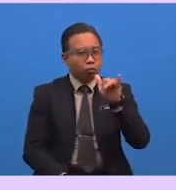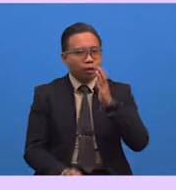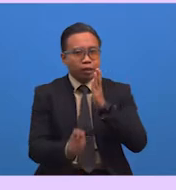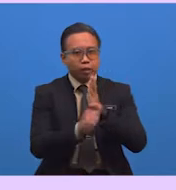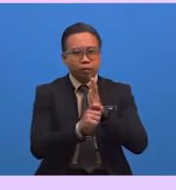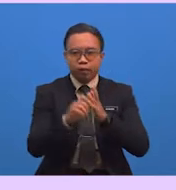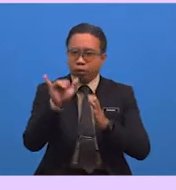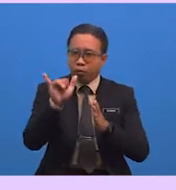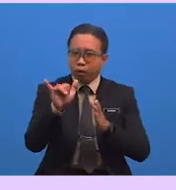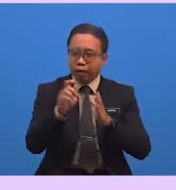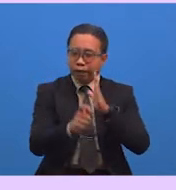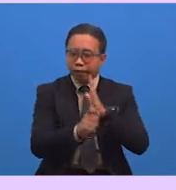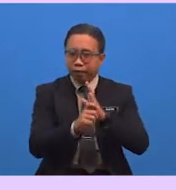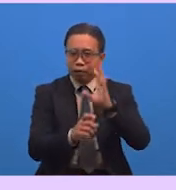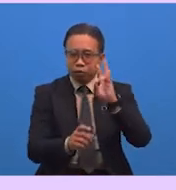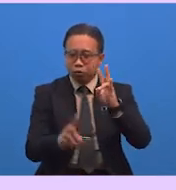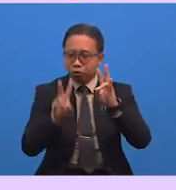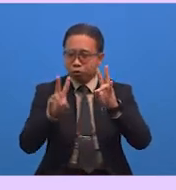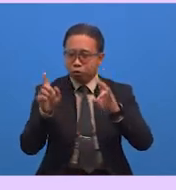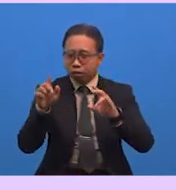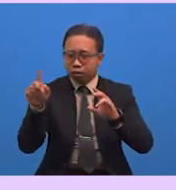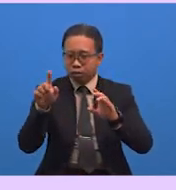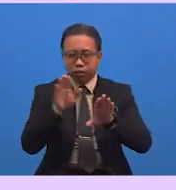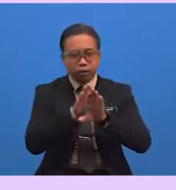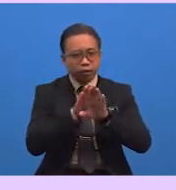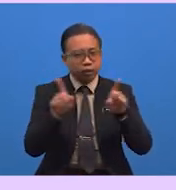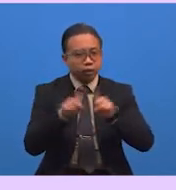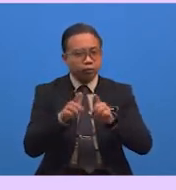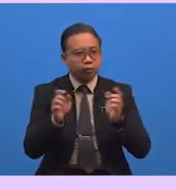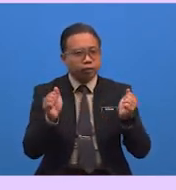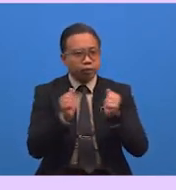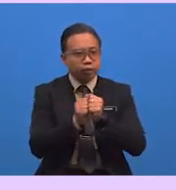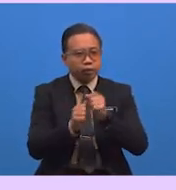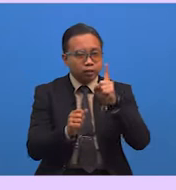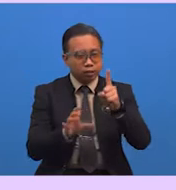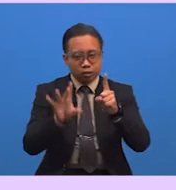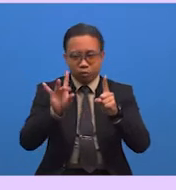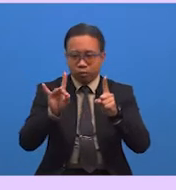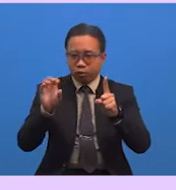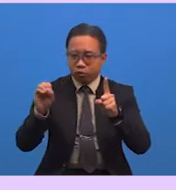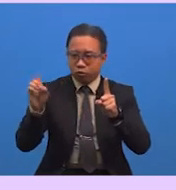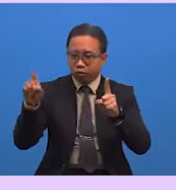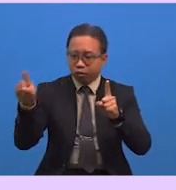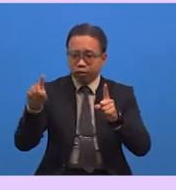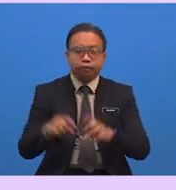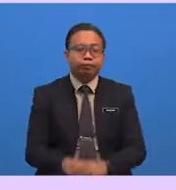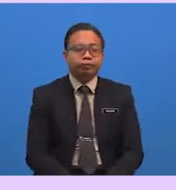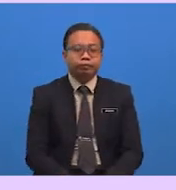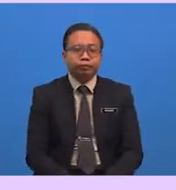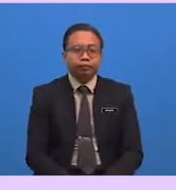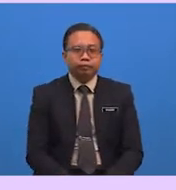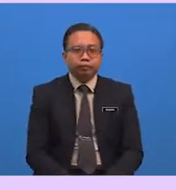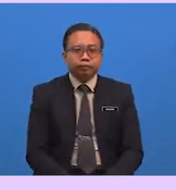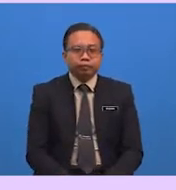Y tambah Y tambah 72 darjah sama dengan 180 darjah,